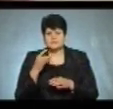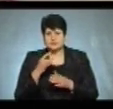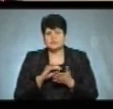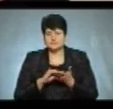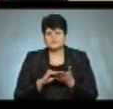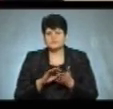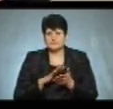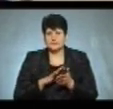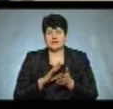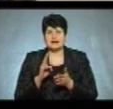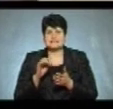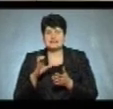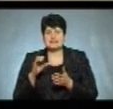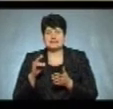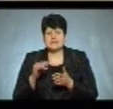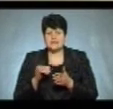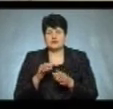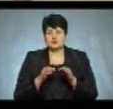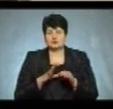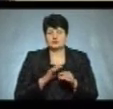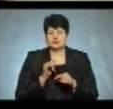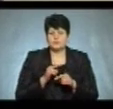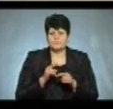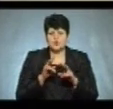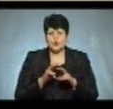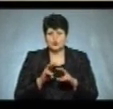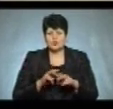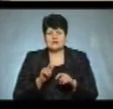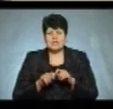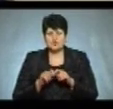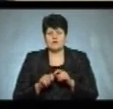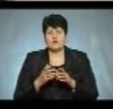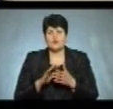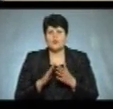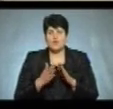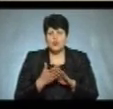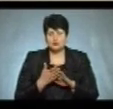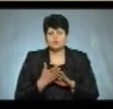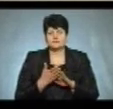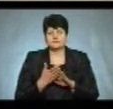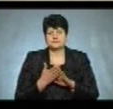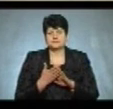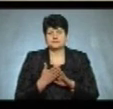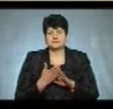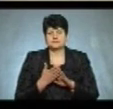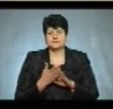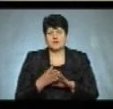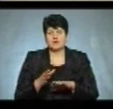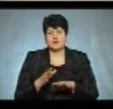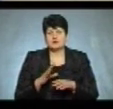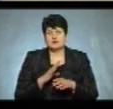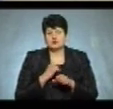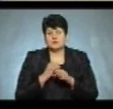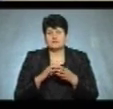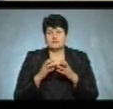наголошували, касаційний адміністративний суд виходив з того, що досліджував певну угоду, в даному випадку договір, і прийшло до висновку,